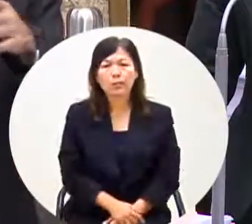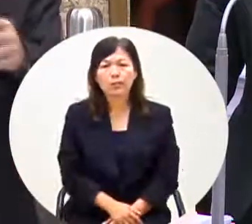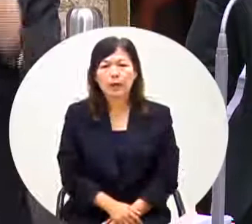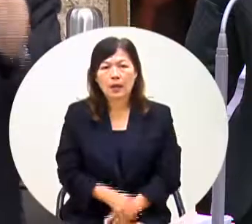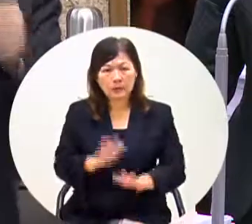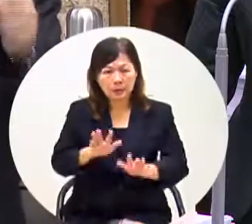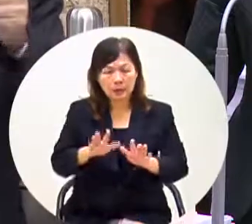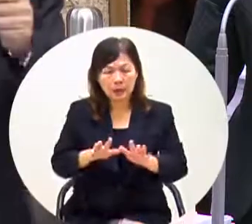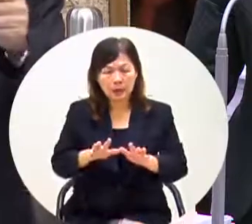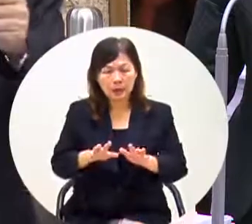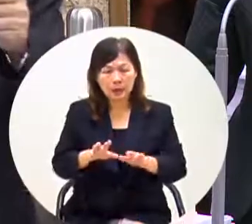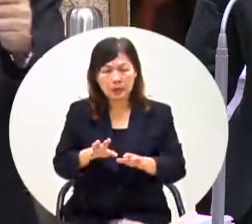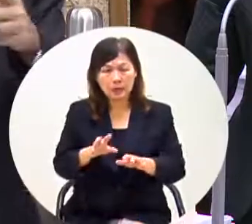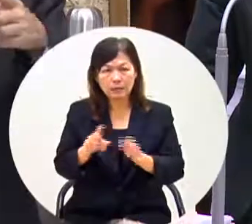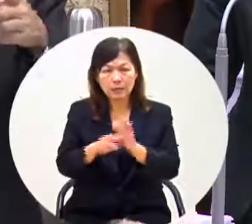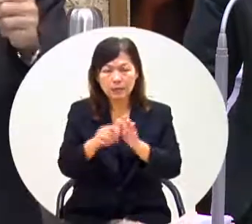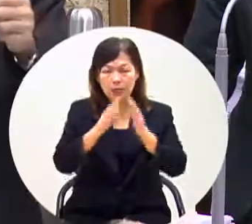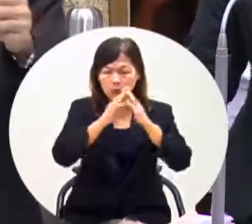计划，